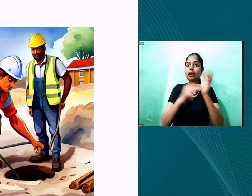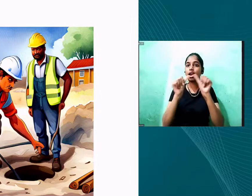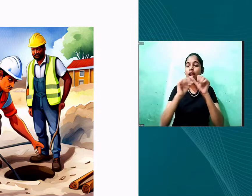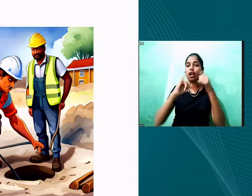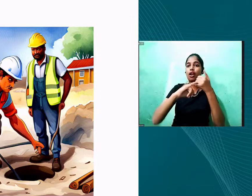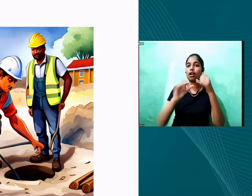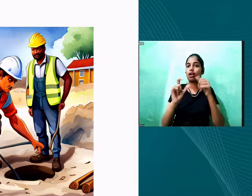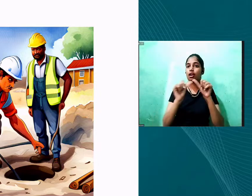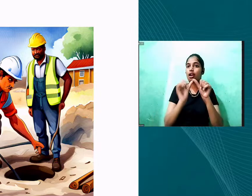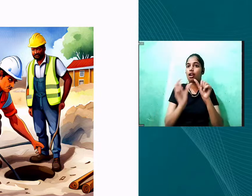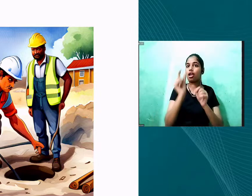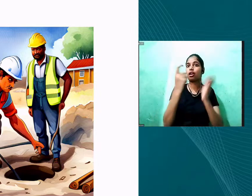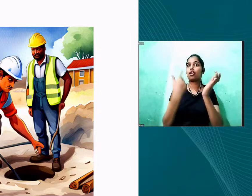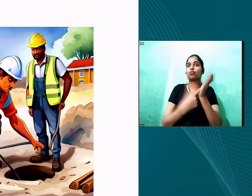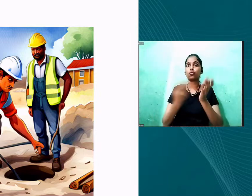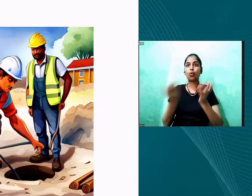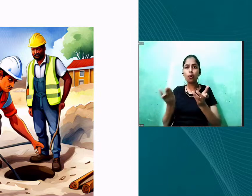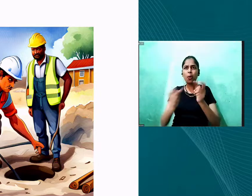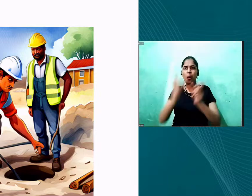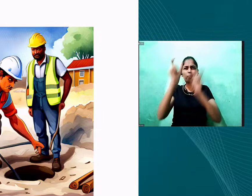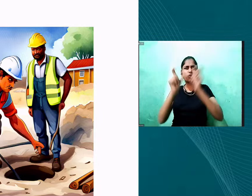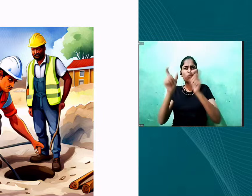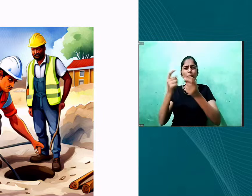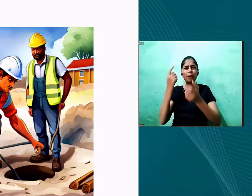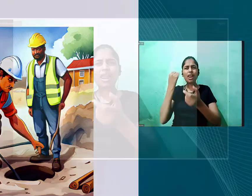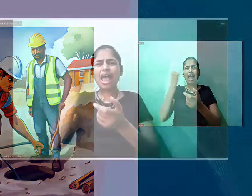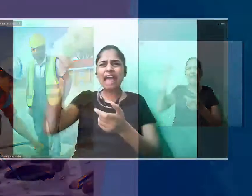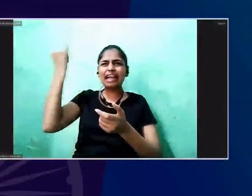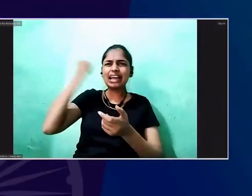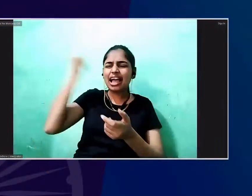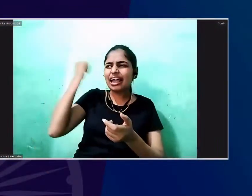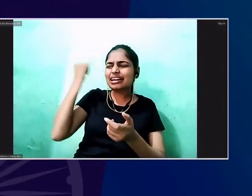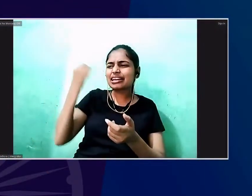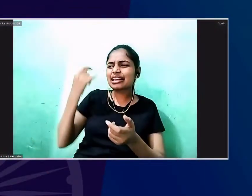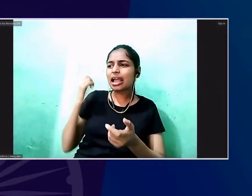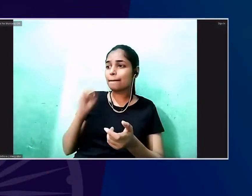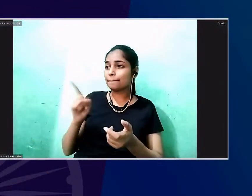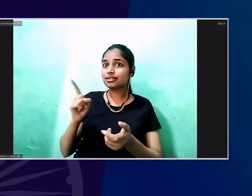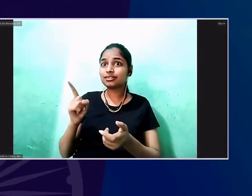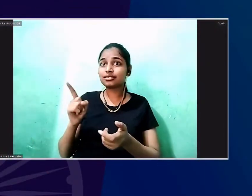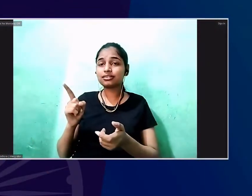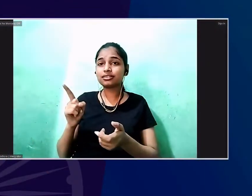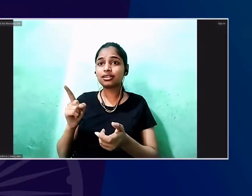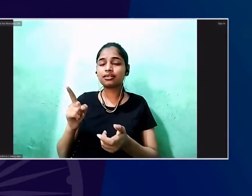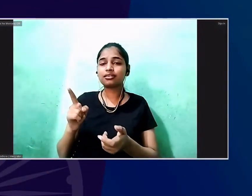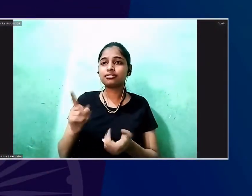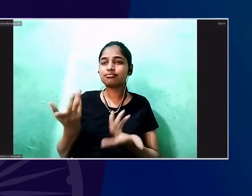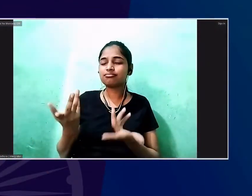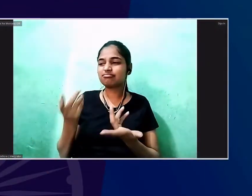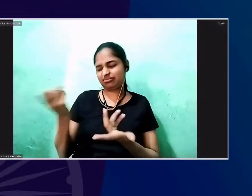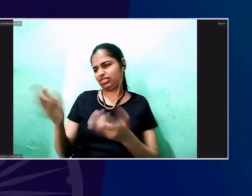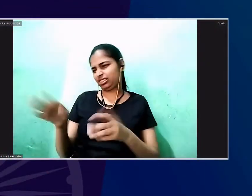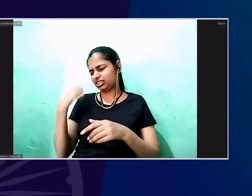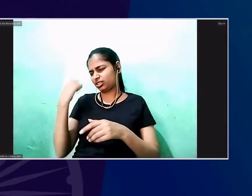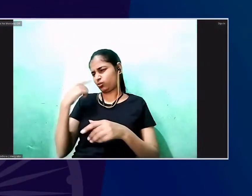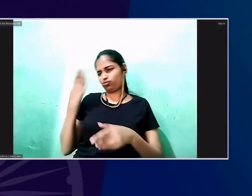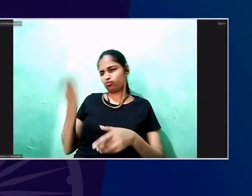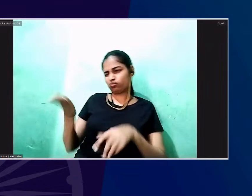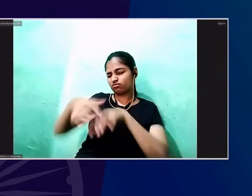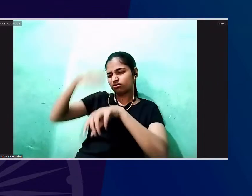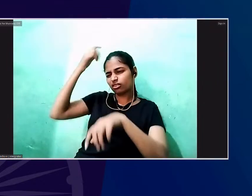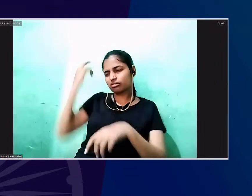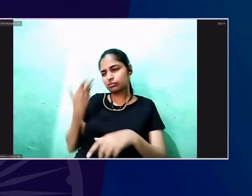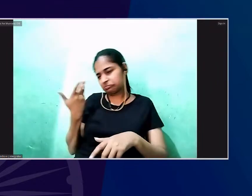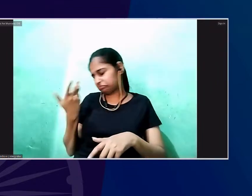because they were not, they were unfamiliar about this बिल्कुल. animal and they were not able to recognize with any other animal.